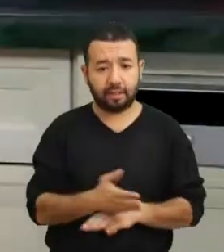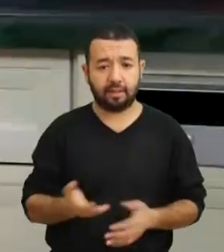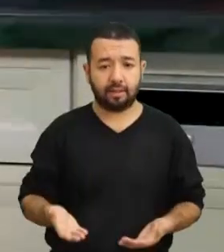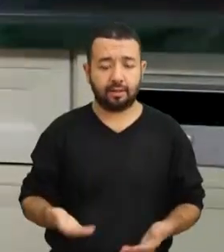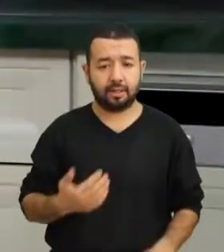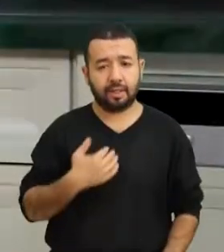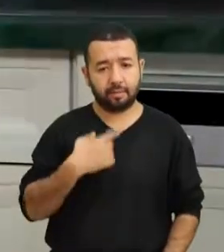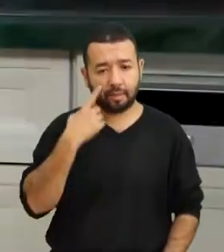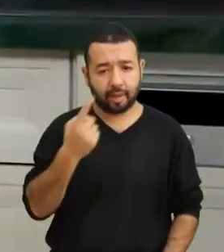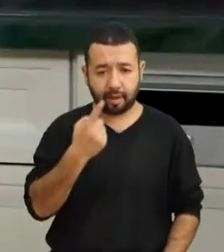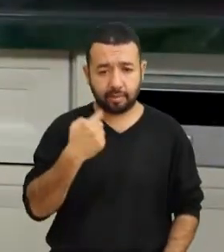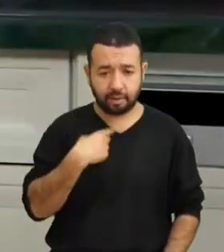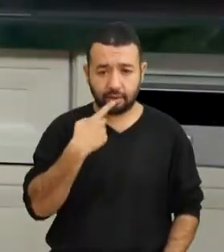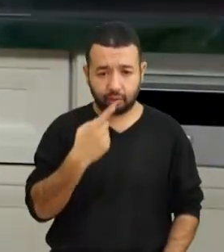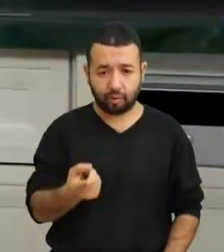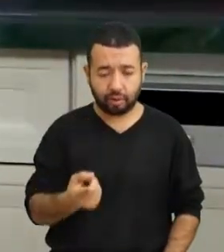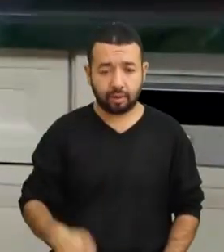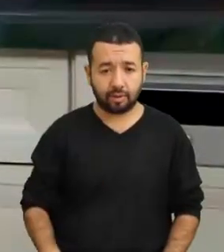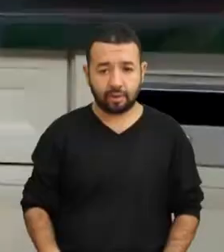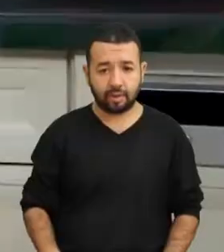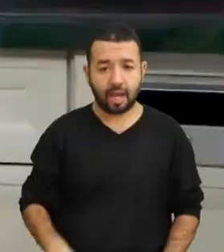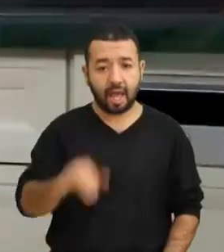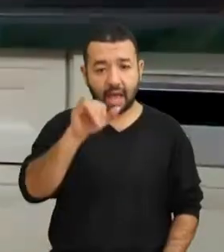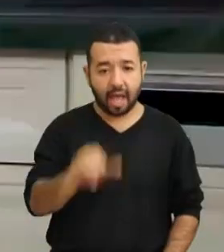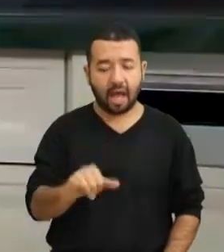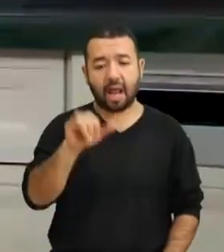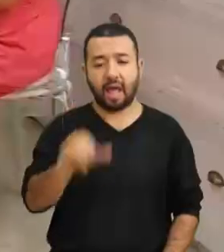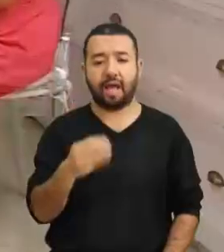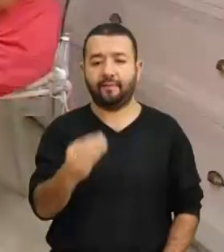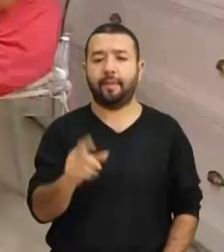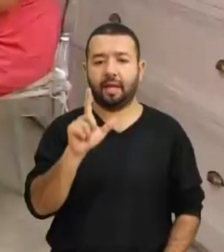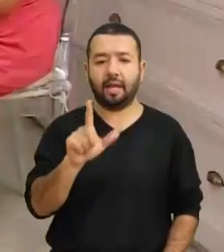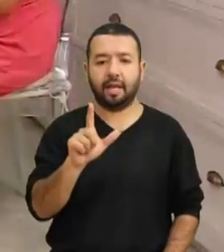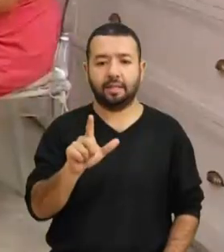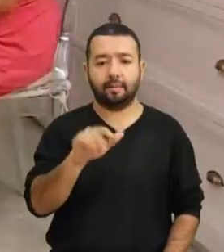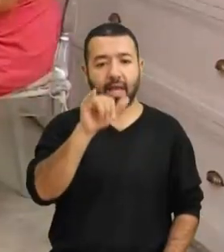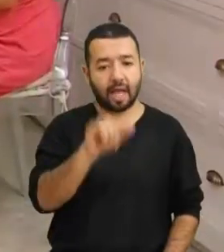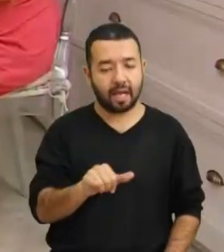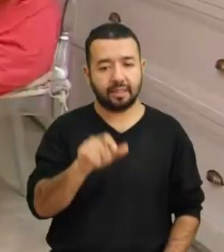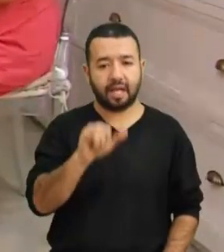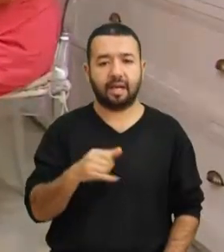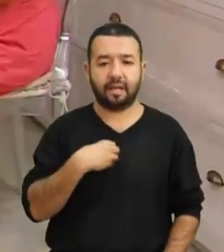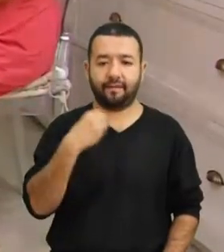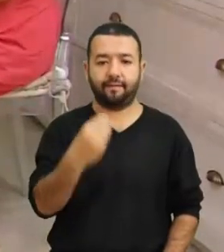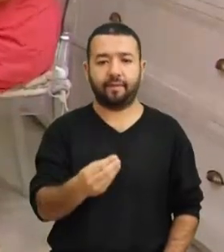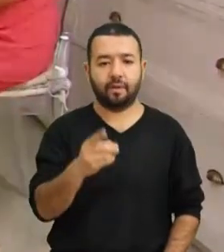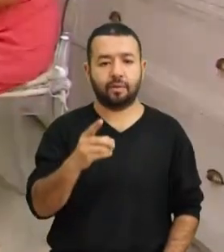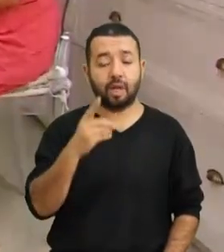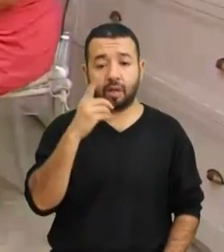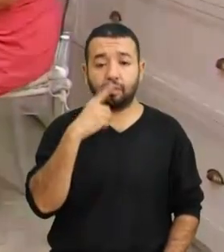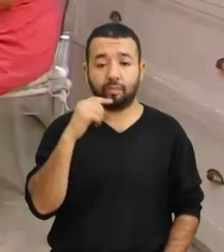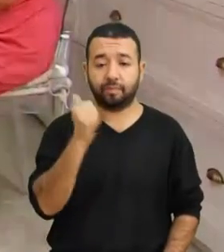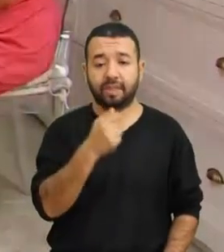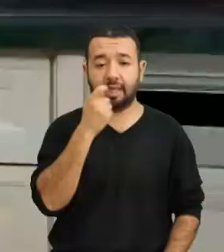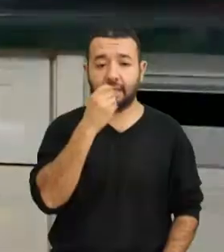bak, ben sana bir şey söyleyeyim mi? Evet. Hakkıya hakkını vermek lazım. Haklısın, hakkını veriyorum. Sen o kadar güzel